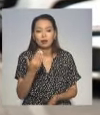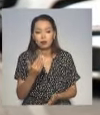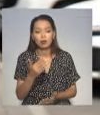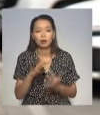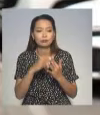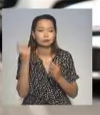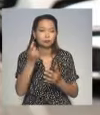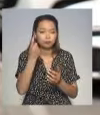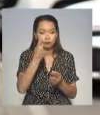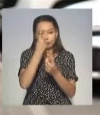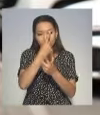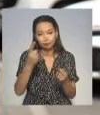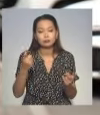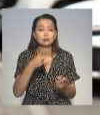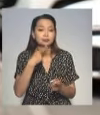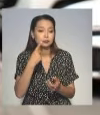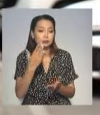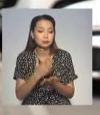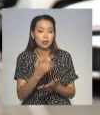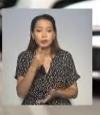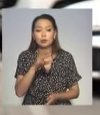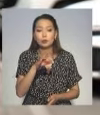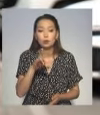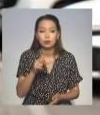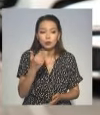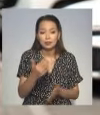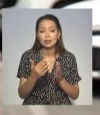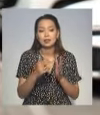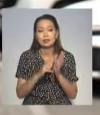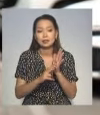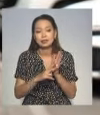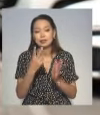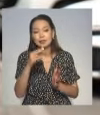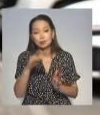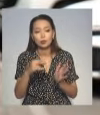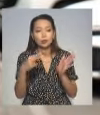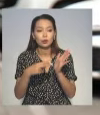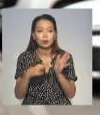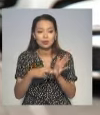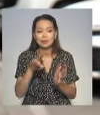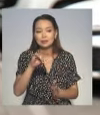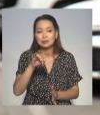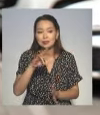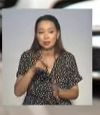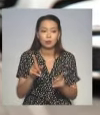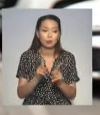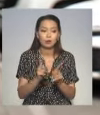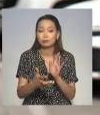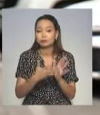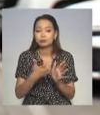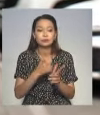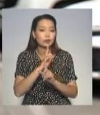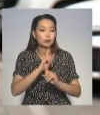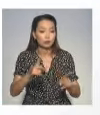деп арқаны кенге салып отыр. Бір тонна майдың құны 82 мың тенге деп бағалаған ол дизель отынынан тапшылық болмайды